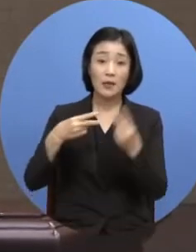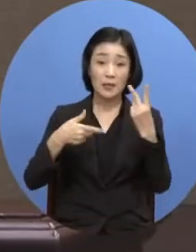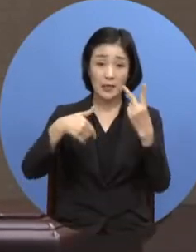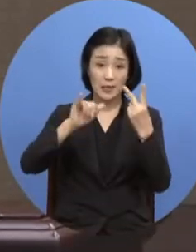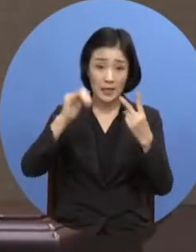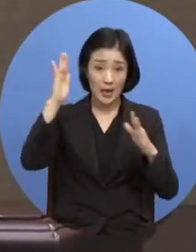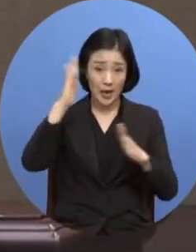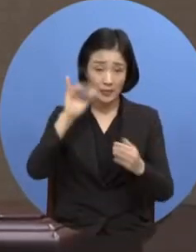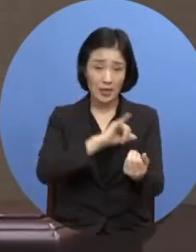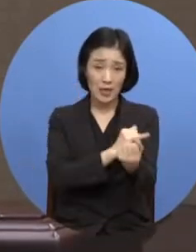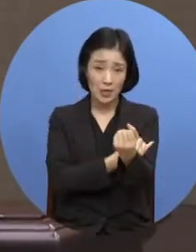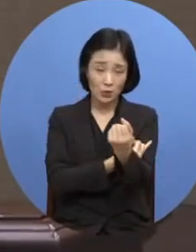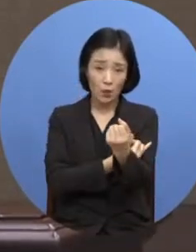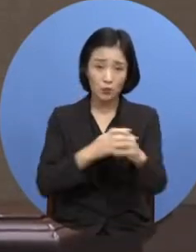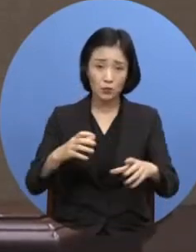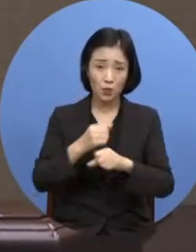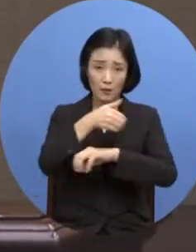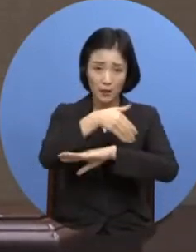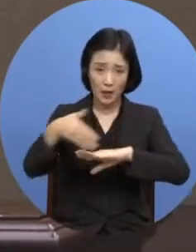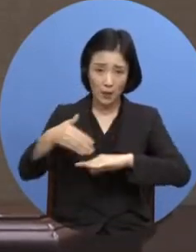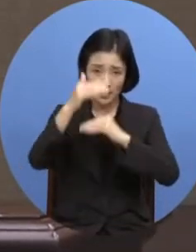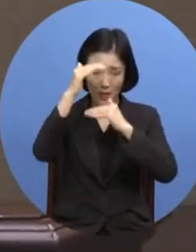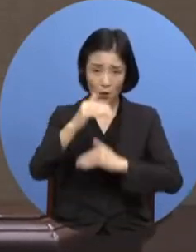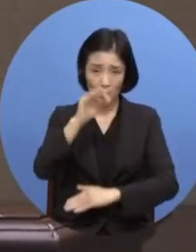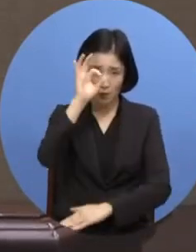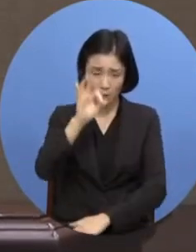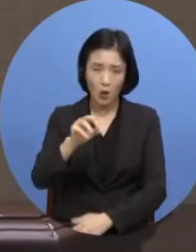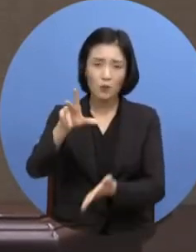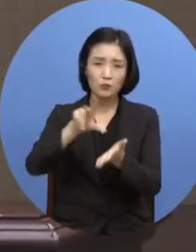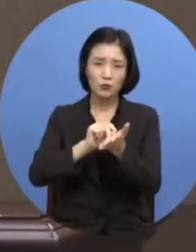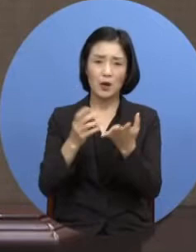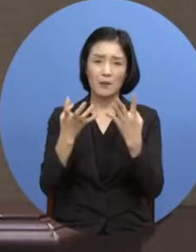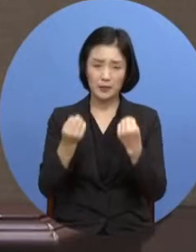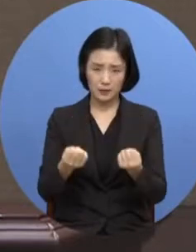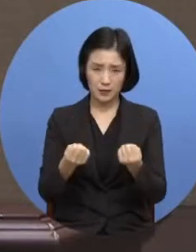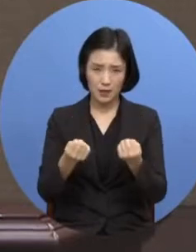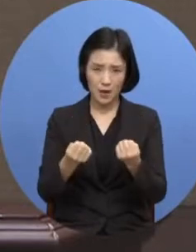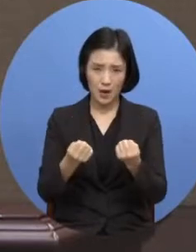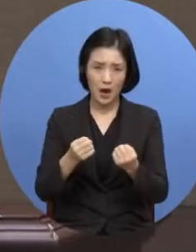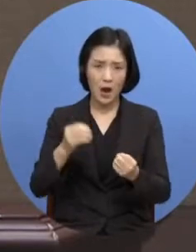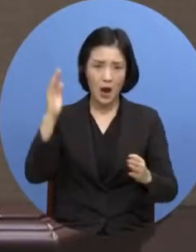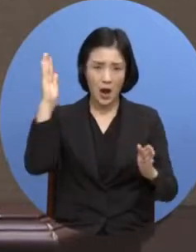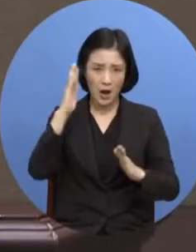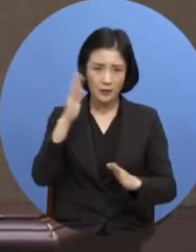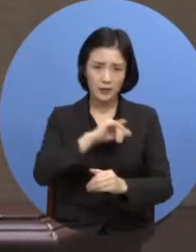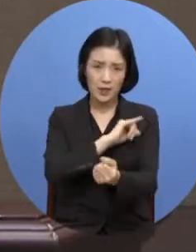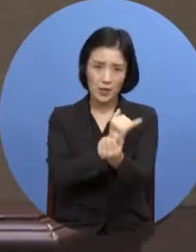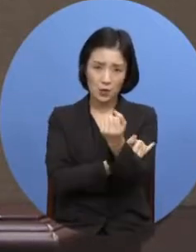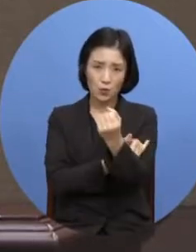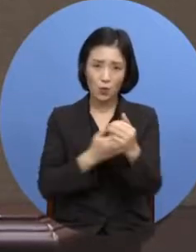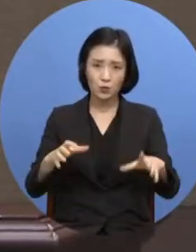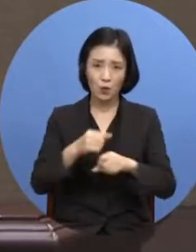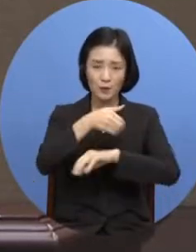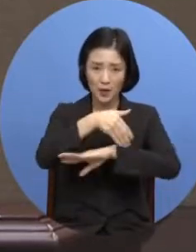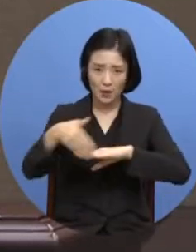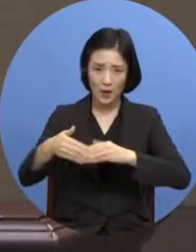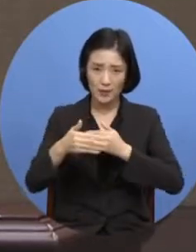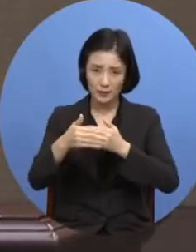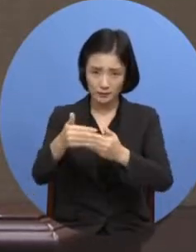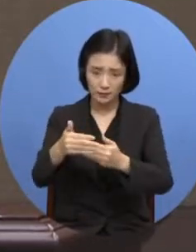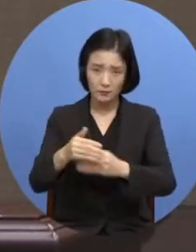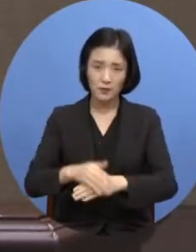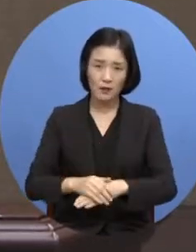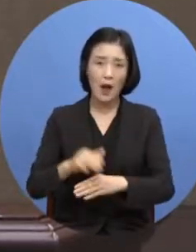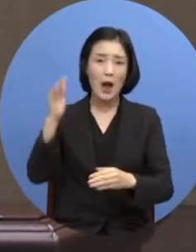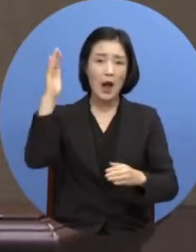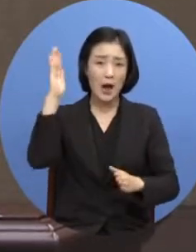학생인권종합계획의 내용을 살펴보면 문제가 될 사안이 더욱 많습니다. 학생인권종합계획의 시행으로 학생들의